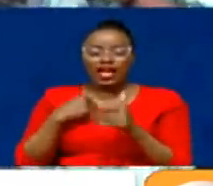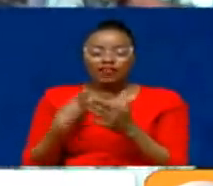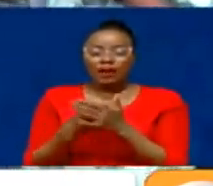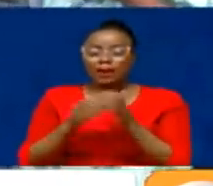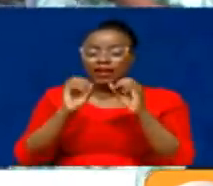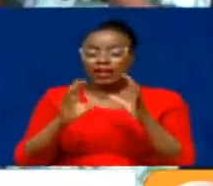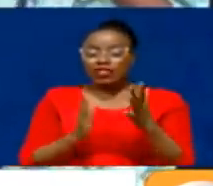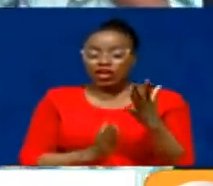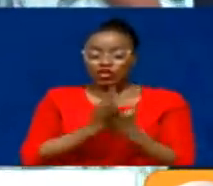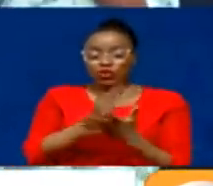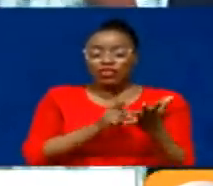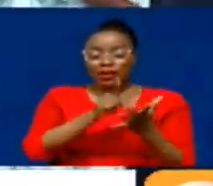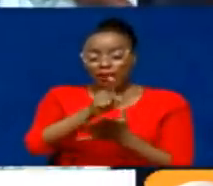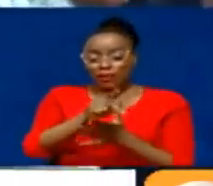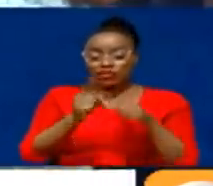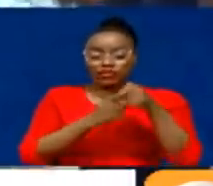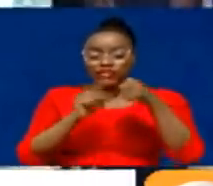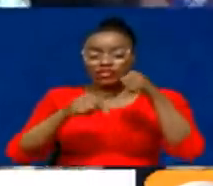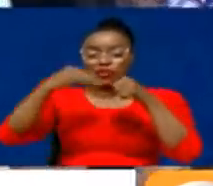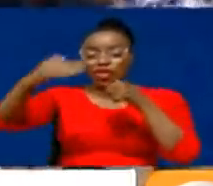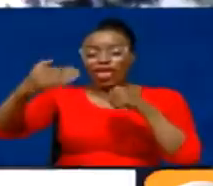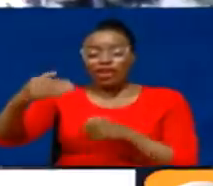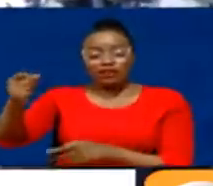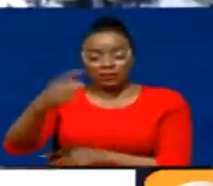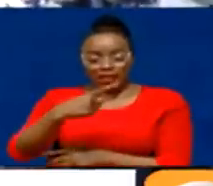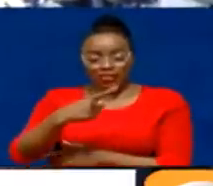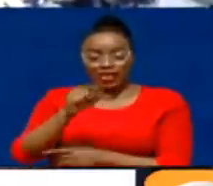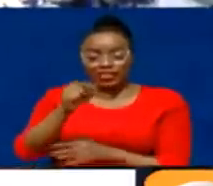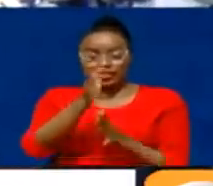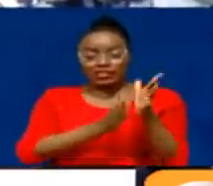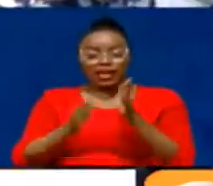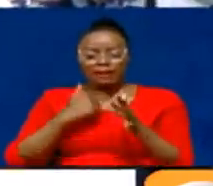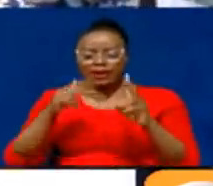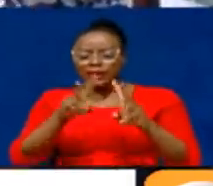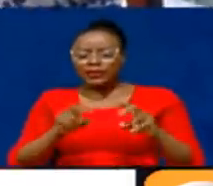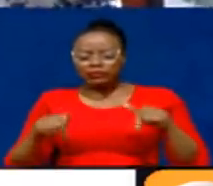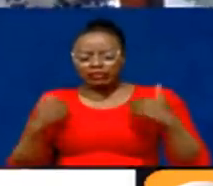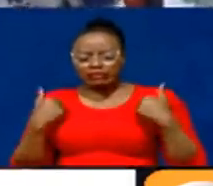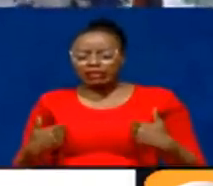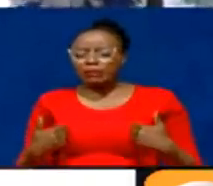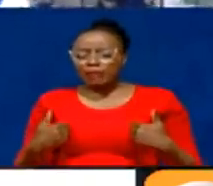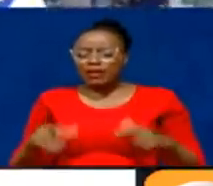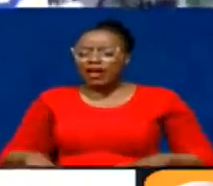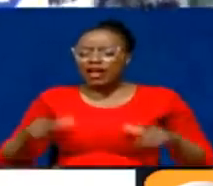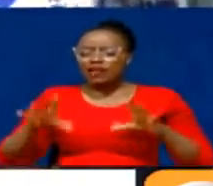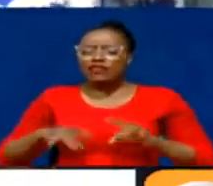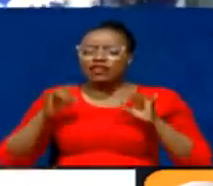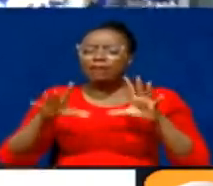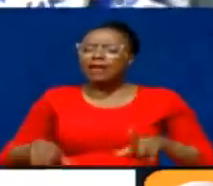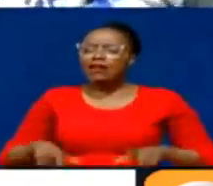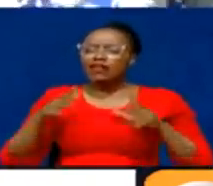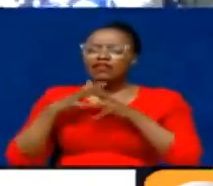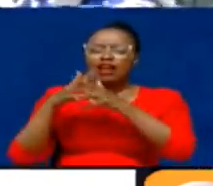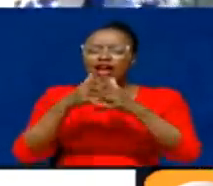mapato kupitia malipo ya shilingi 6,000 kila mwezi. Hii mpango nimechunguza mimi, nimeishi Australia, nimeishi